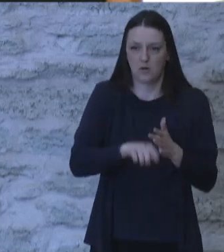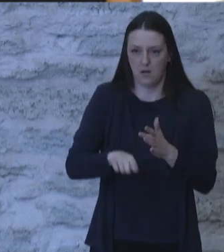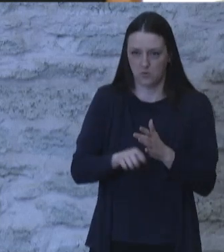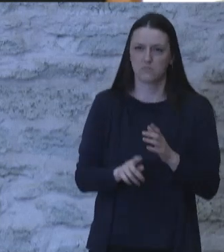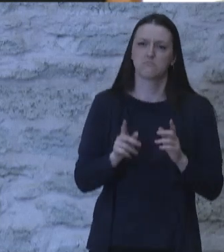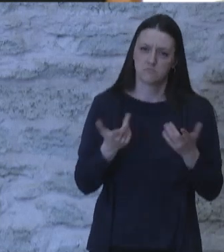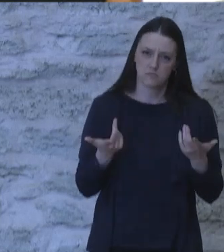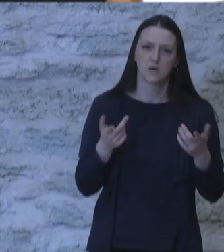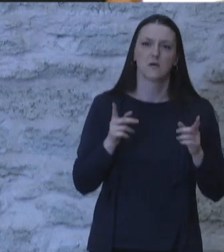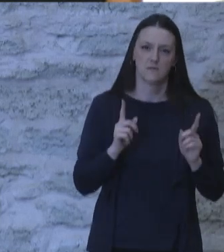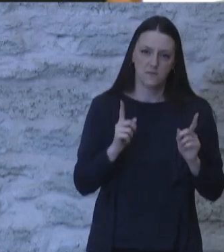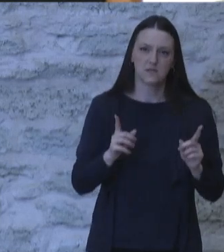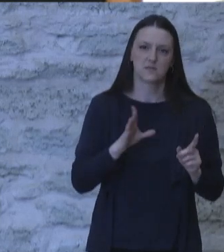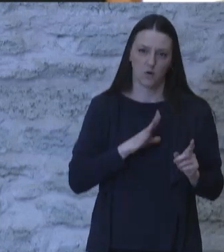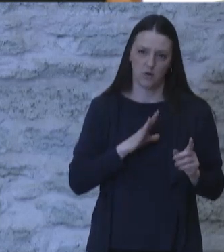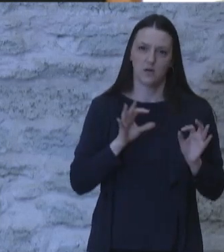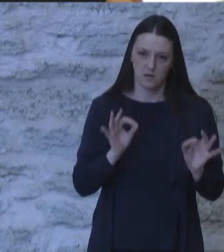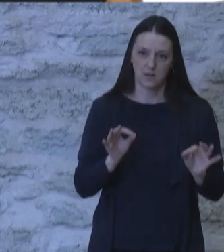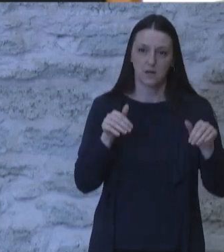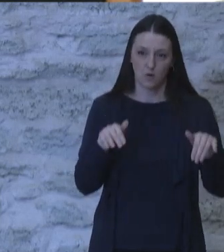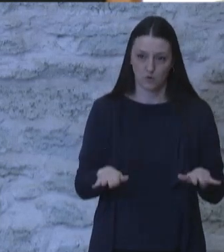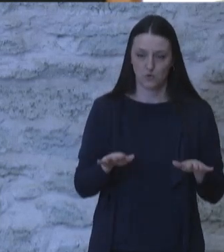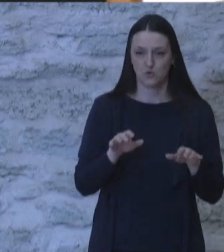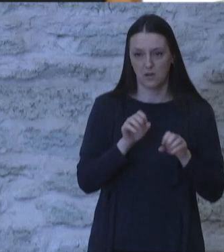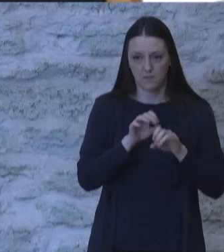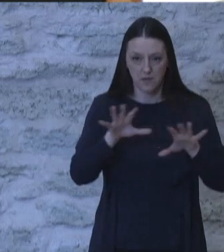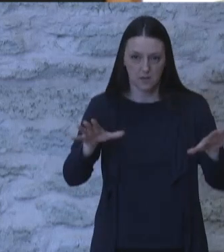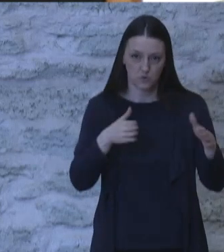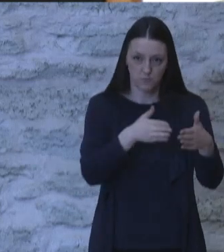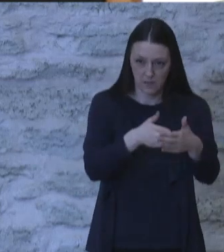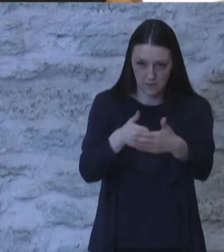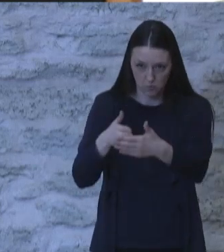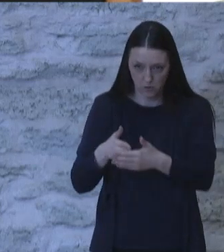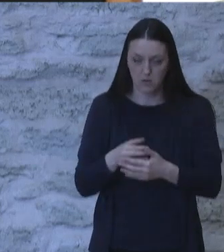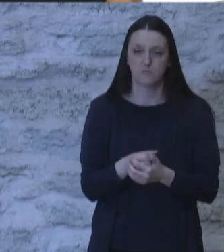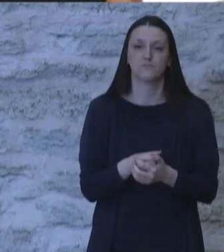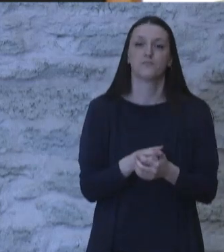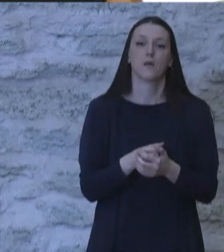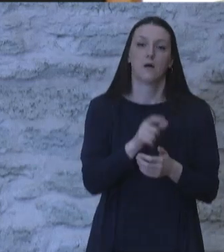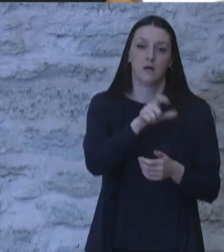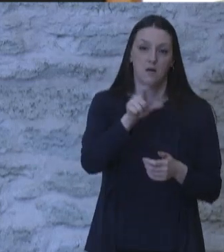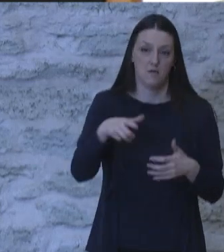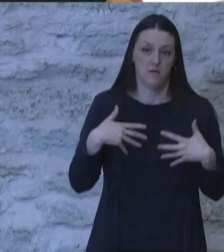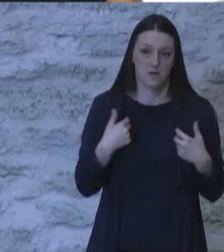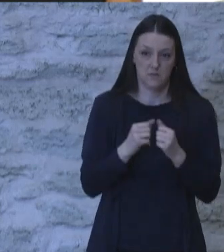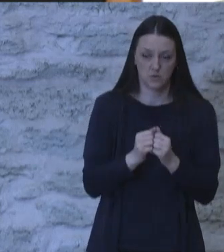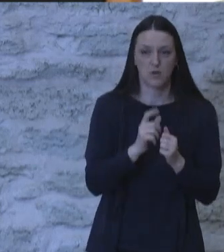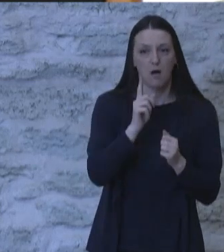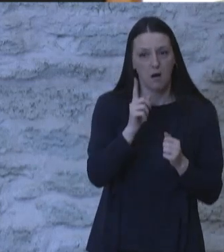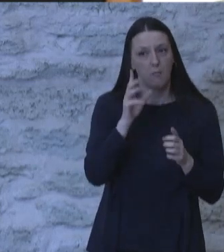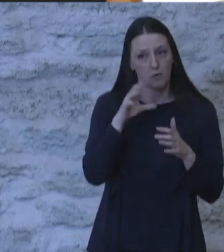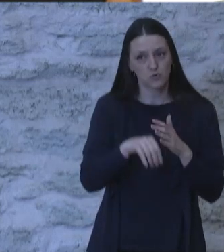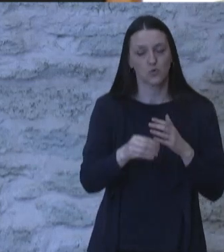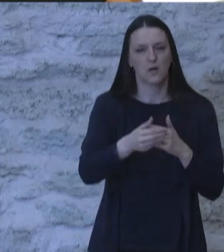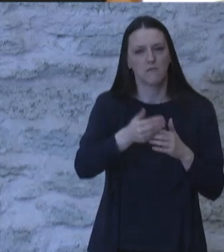ainuiga otsus, et viirust pidurdada ja rahva tervist hoida. Ma usun, et varangu rääkida veel sellest, et